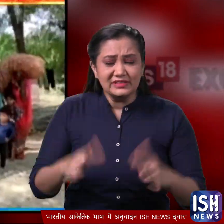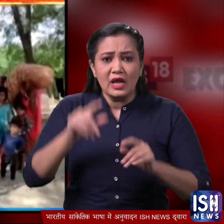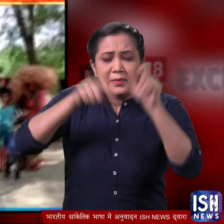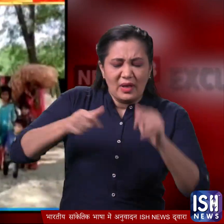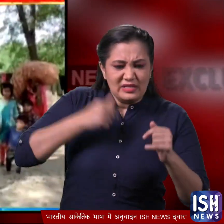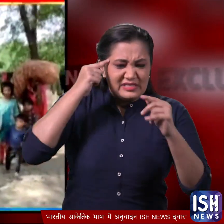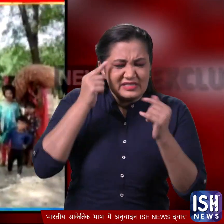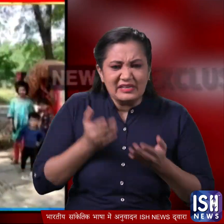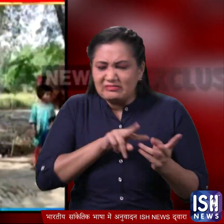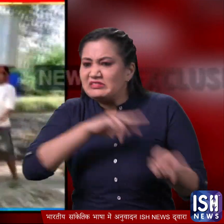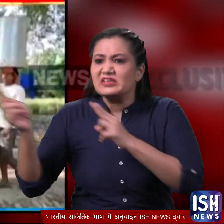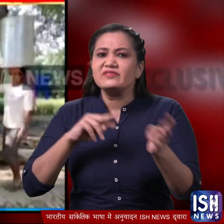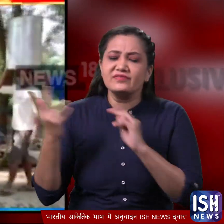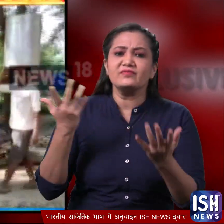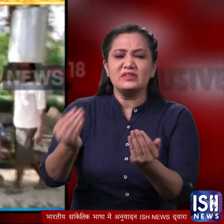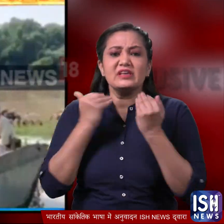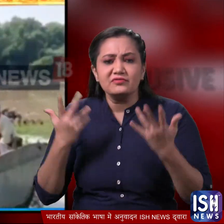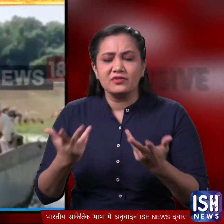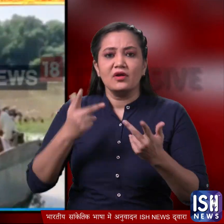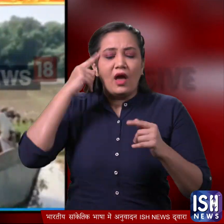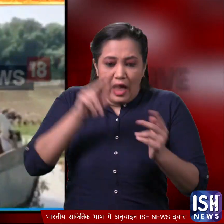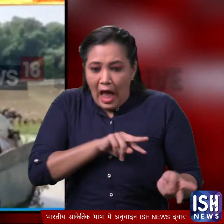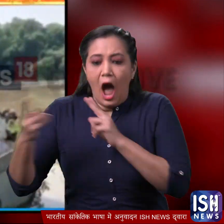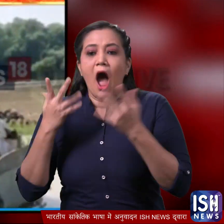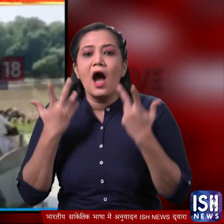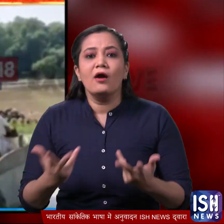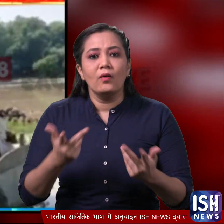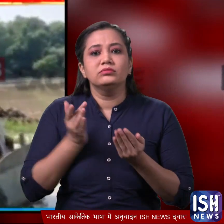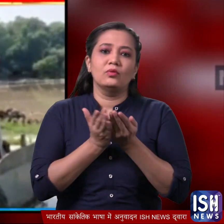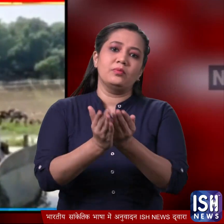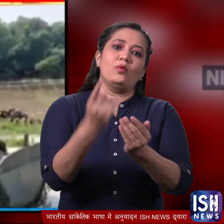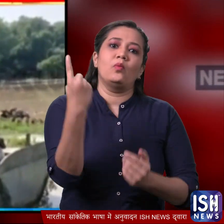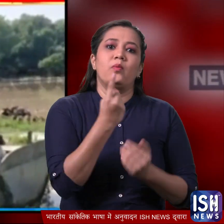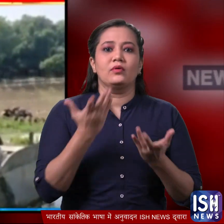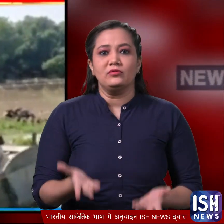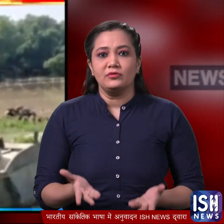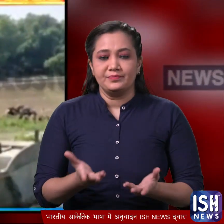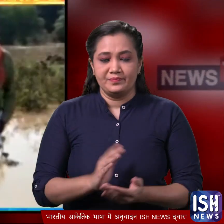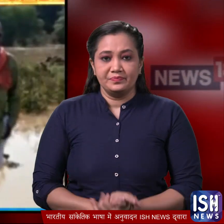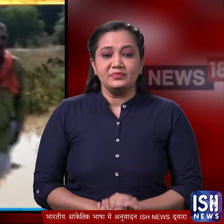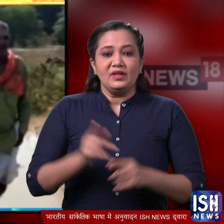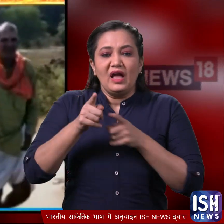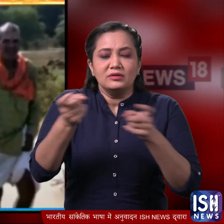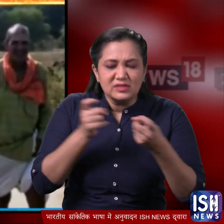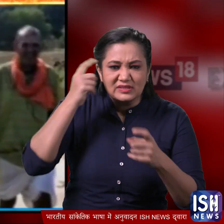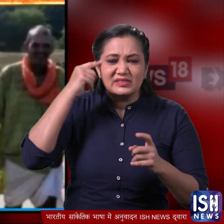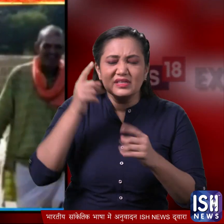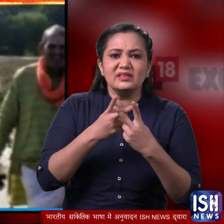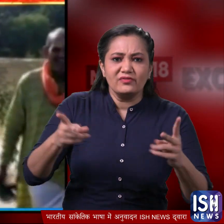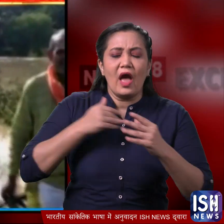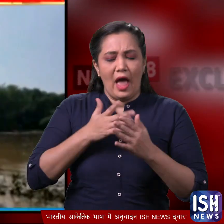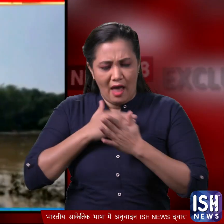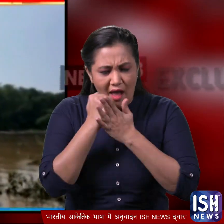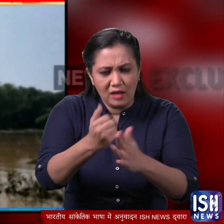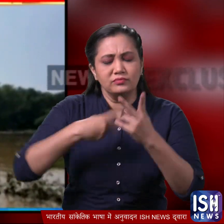बाद कई लोग सुरक्षित जगहों की तलाश में निकल पड़े, लेकिन कहीं भी जाने के लिए उन्हें नाव का ही सहारा लेना पड़ा। इन हालात में प्रशासन ने